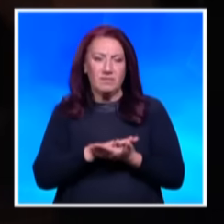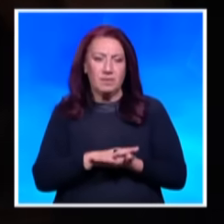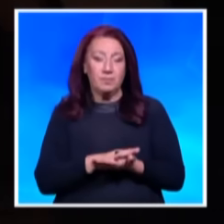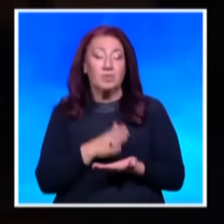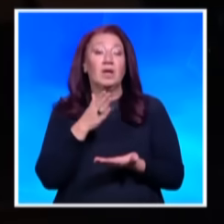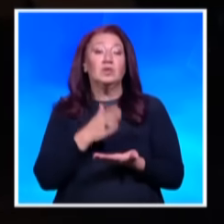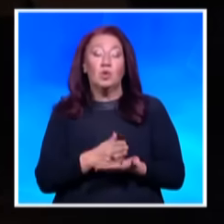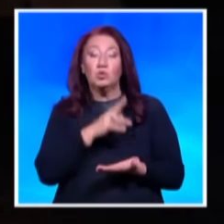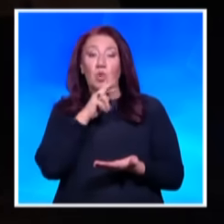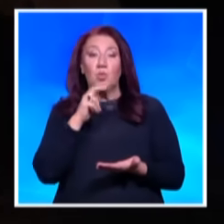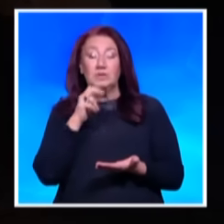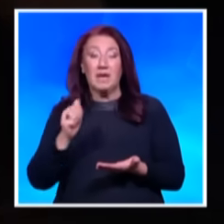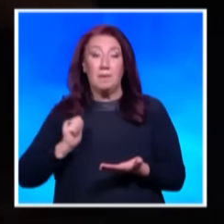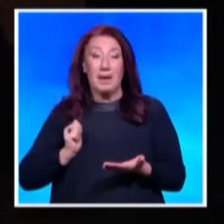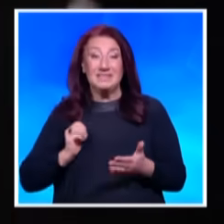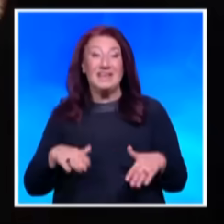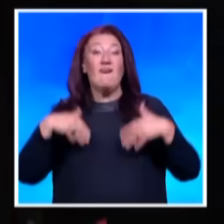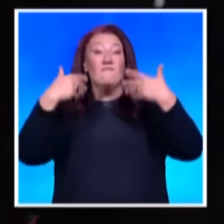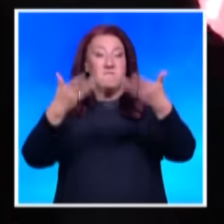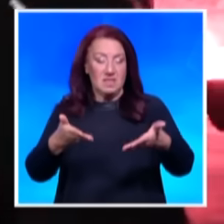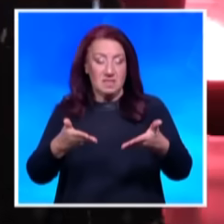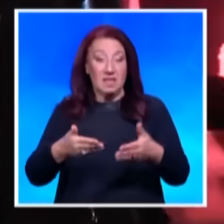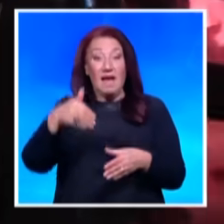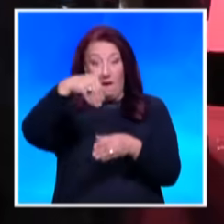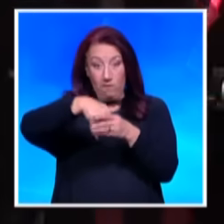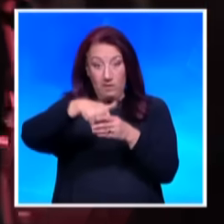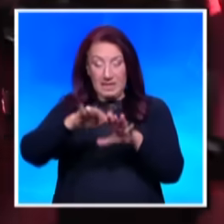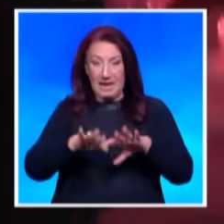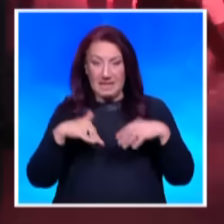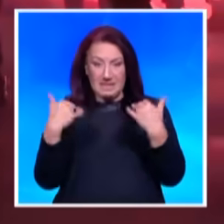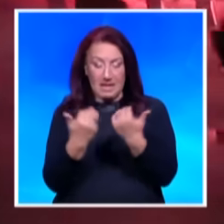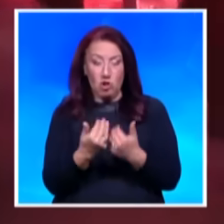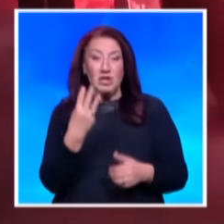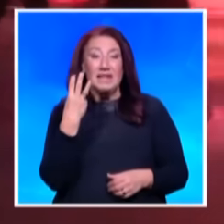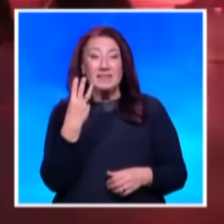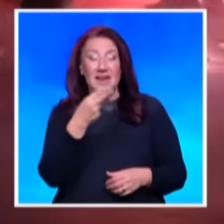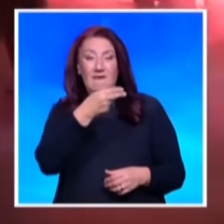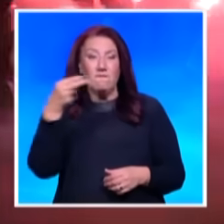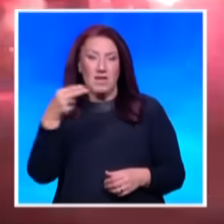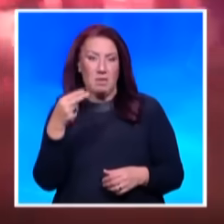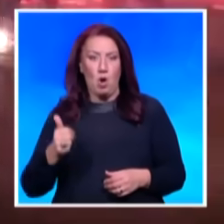пазят отвън, три охранителни фирми следят за безопасността на стадиона при празни трибуни.